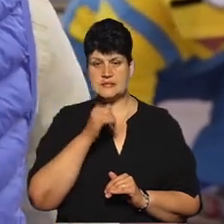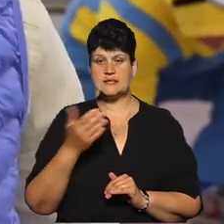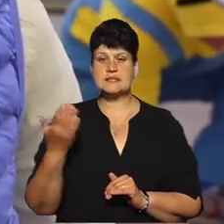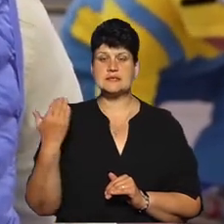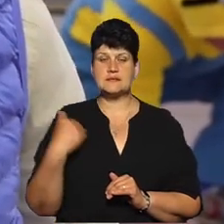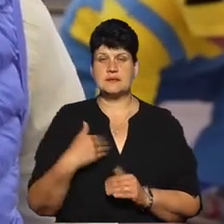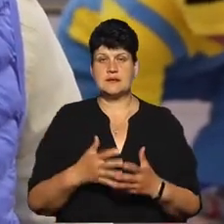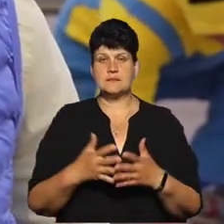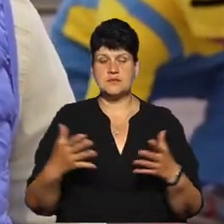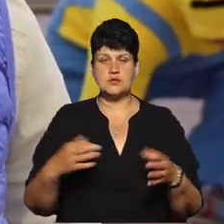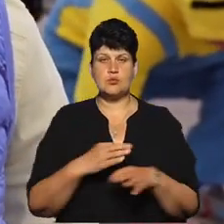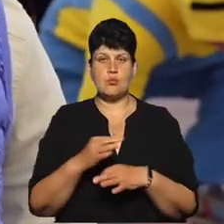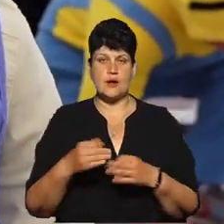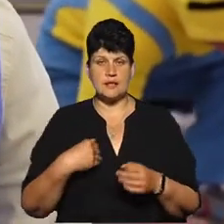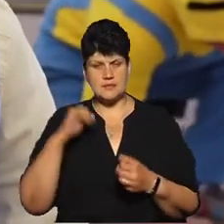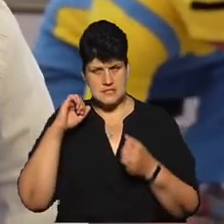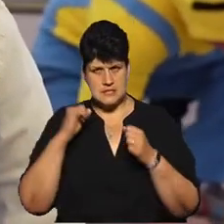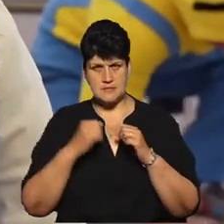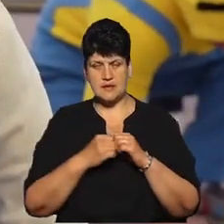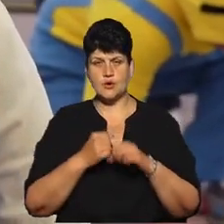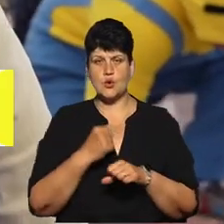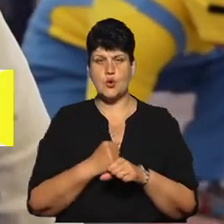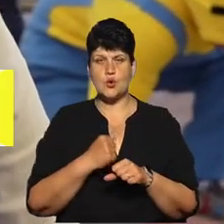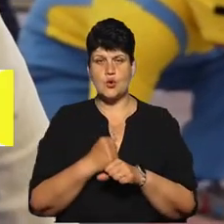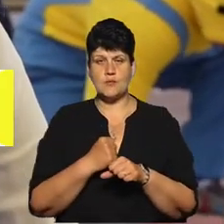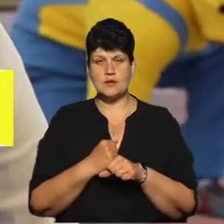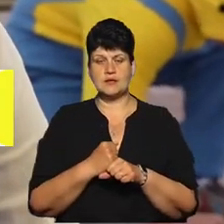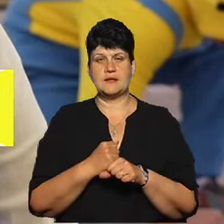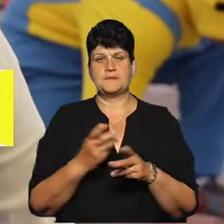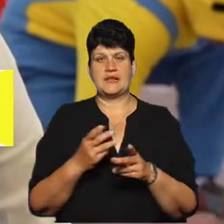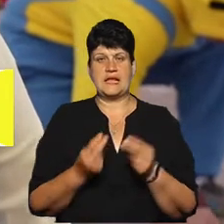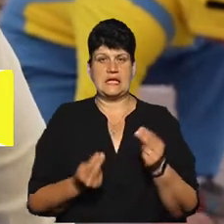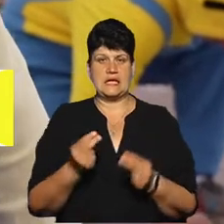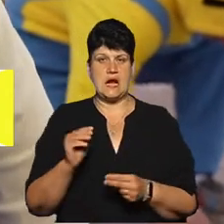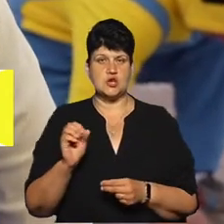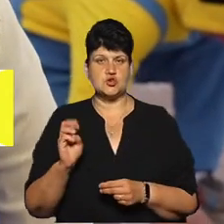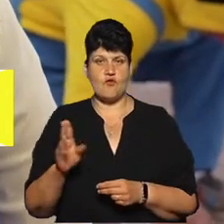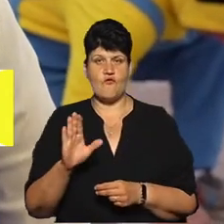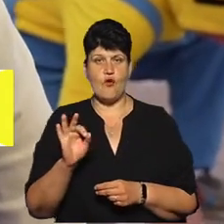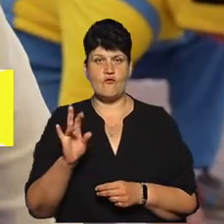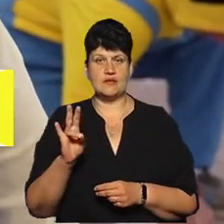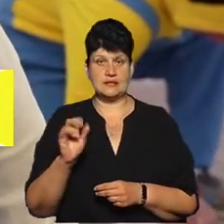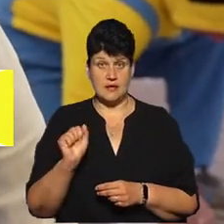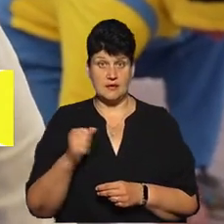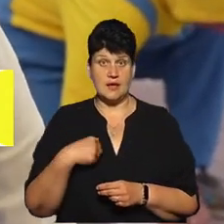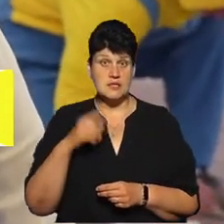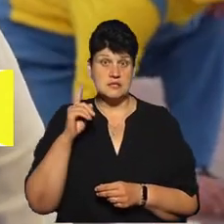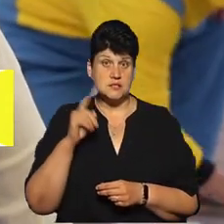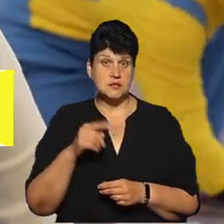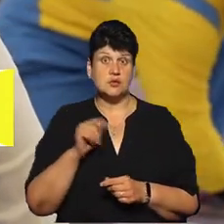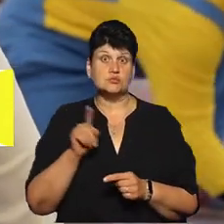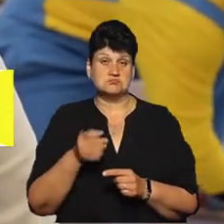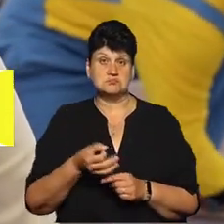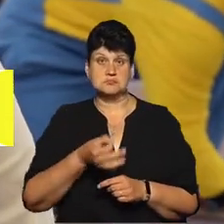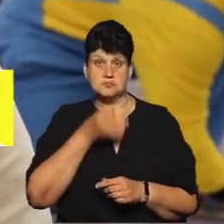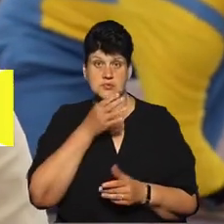мені з проєкту запам'яталося виготовлення вовняних іграшок, тому що Я нарешті знайшла справу, яка мені вдається, і роблячи яку,